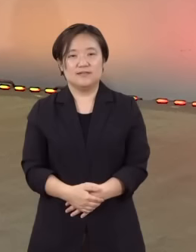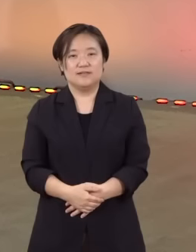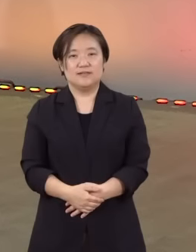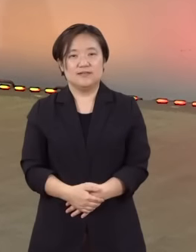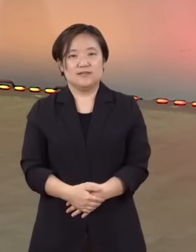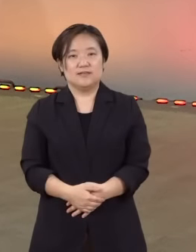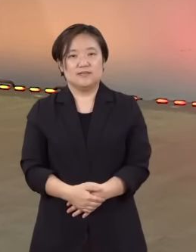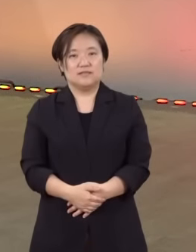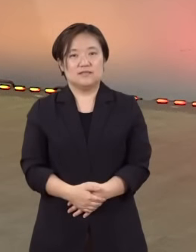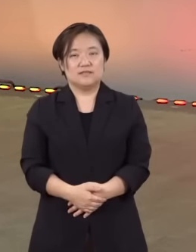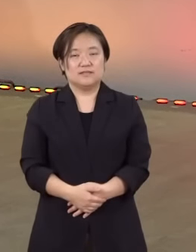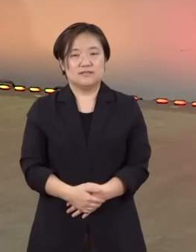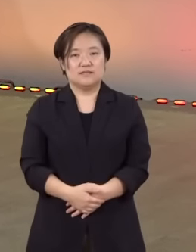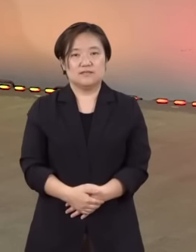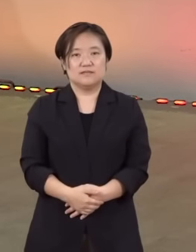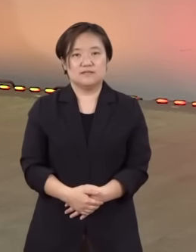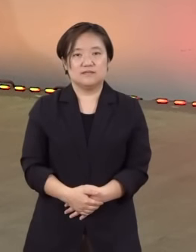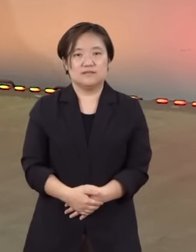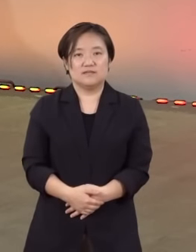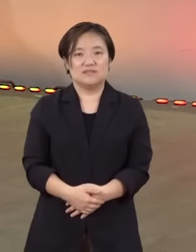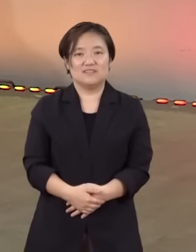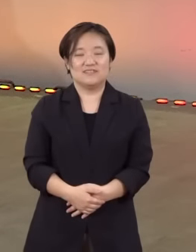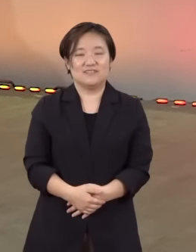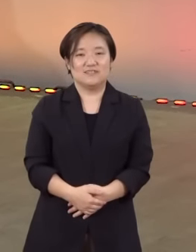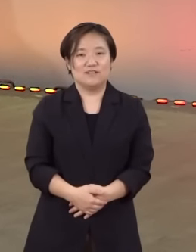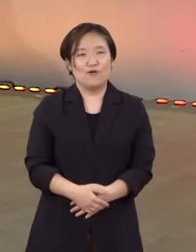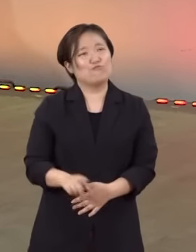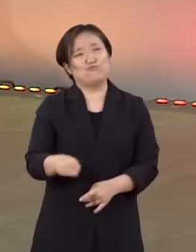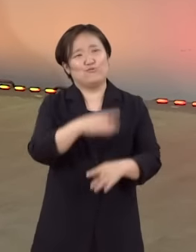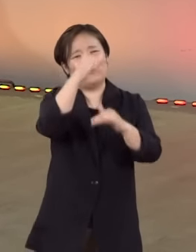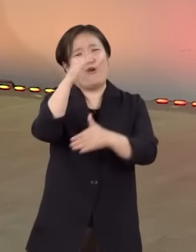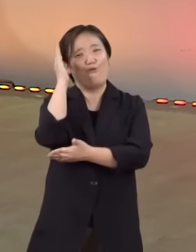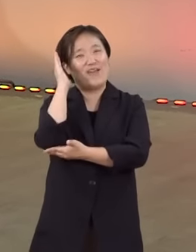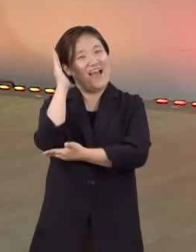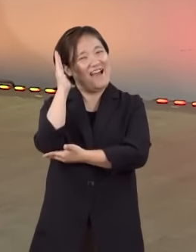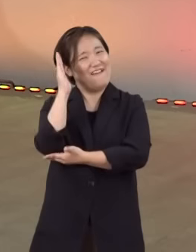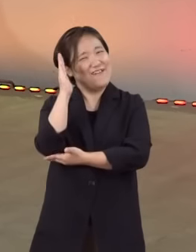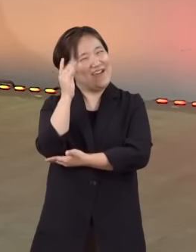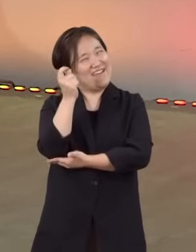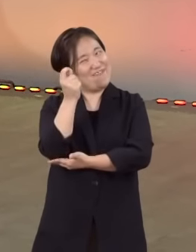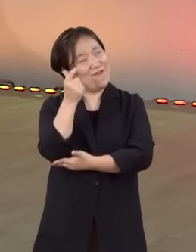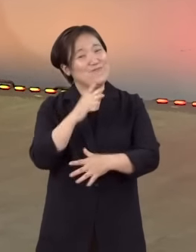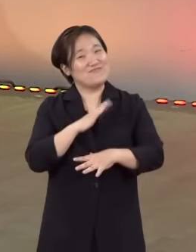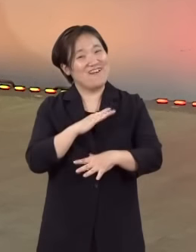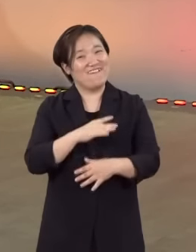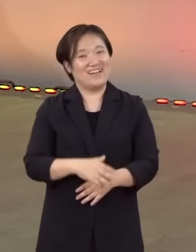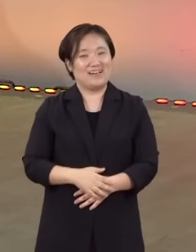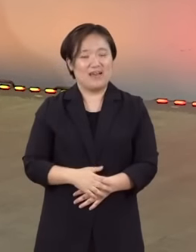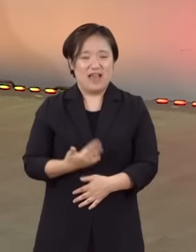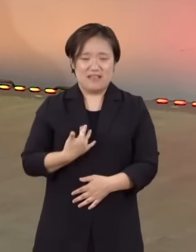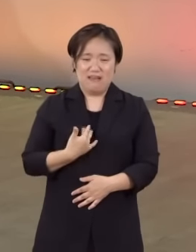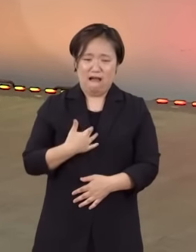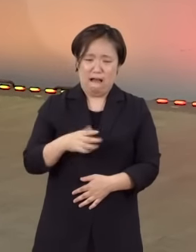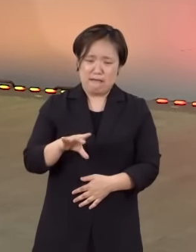보겠습니다 어 거 무섭더라고요 이거 처음 귀신을 본